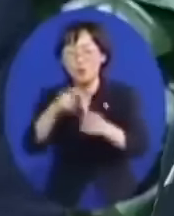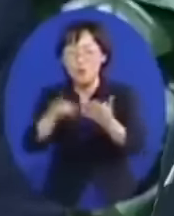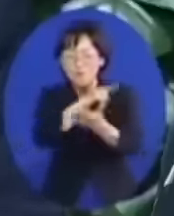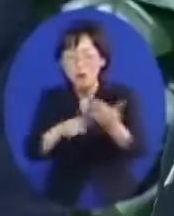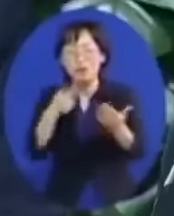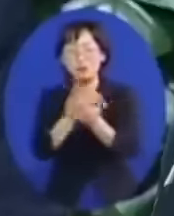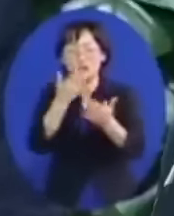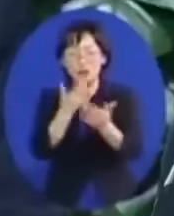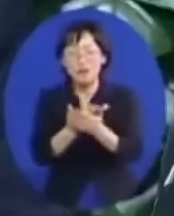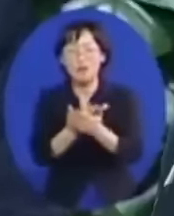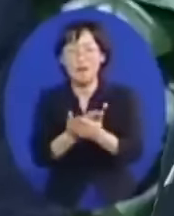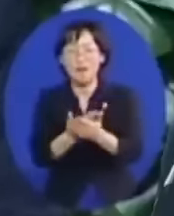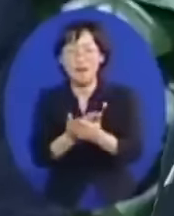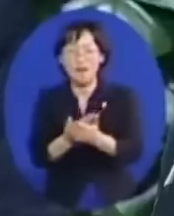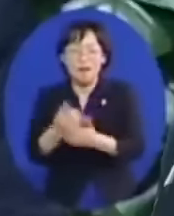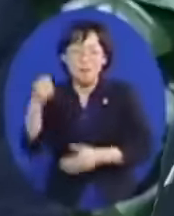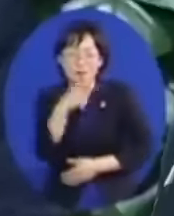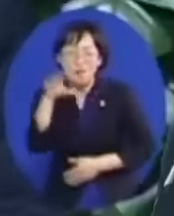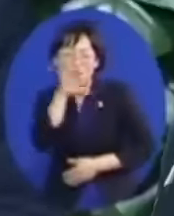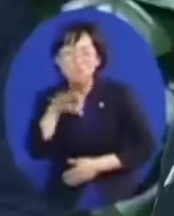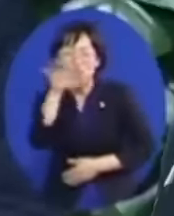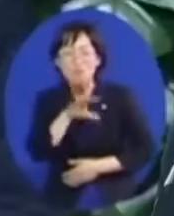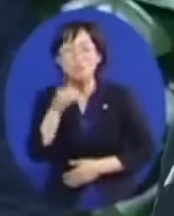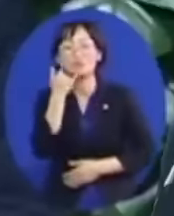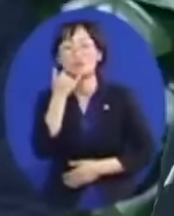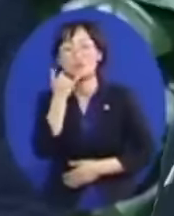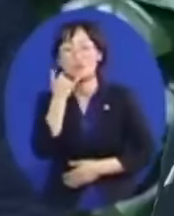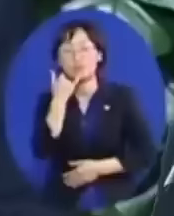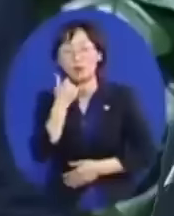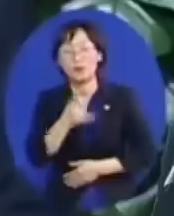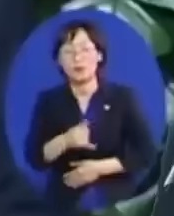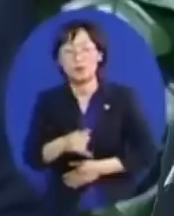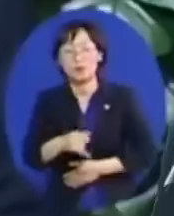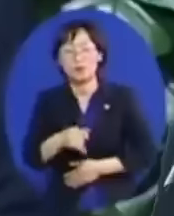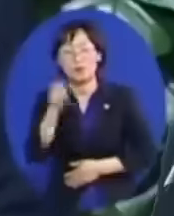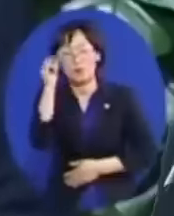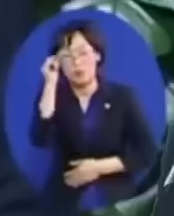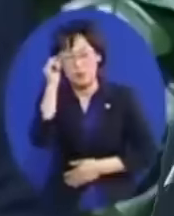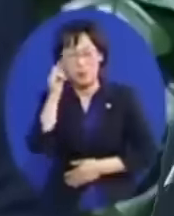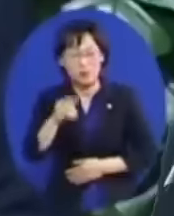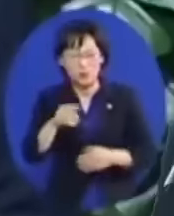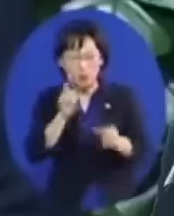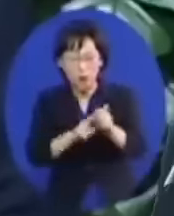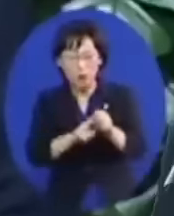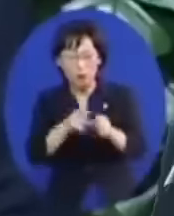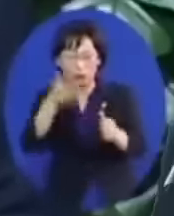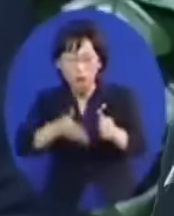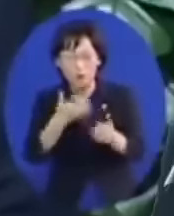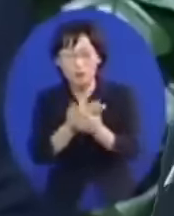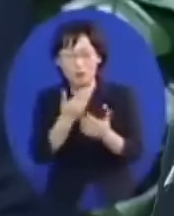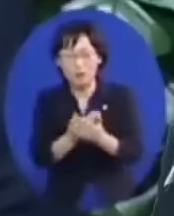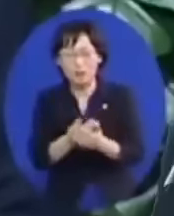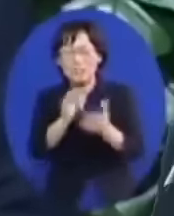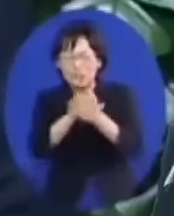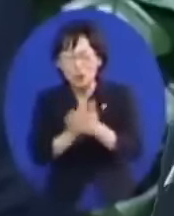원한을 갚아주소서. 똑같은 말을 하는 것입니다. 뜻과로 온 사람은 문을 뚫으면서 친구여